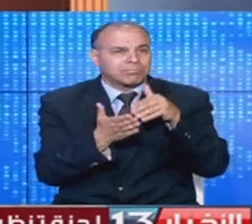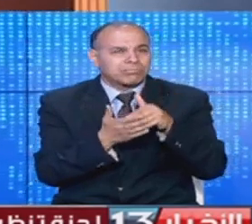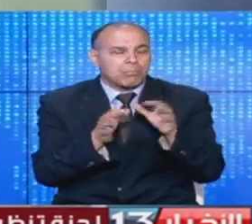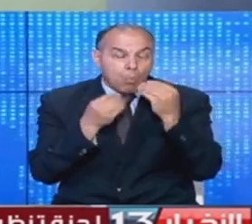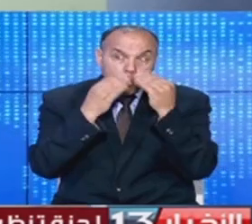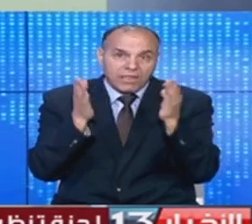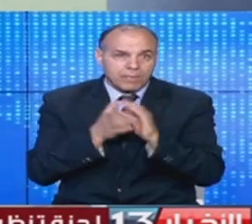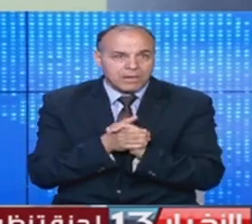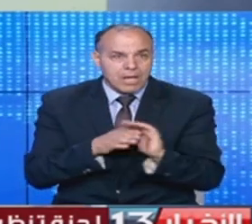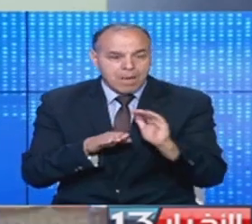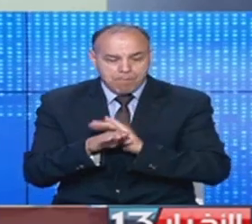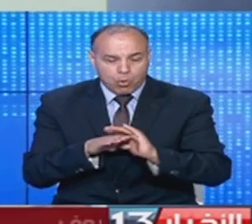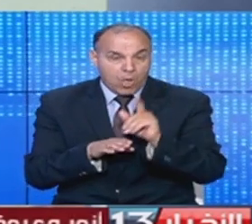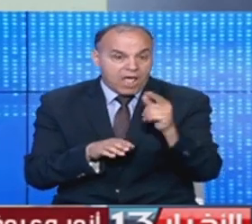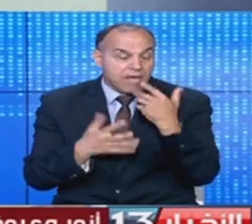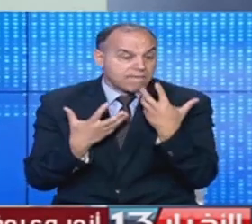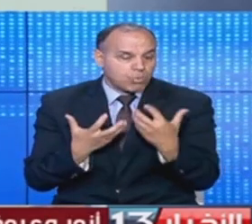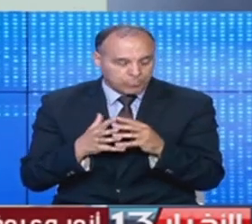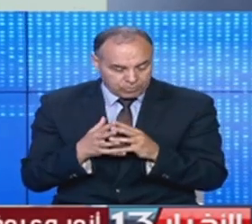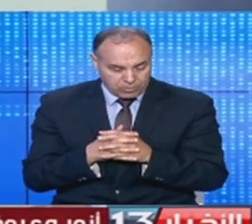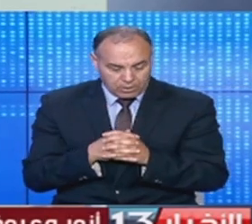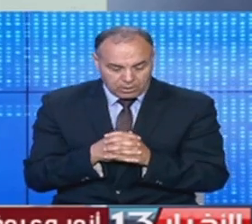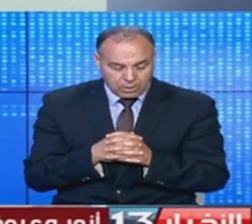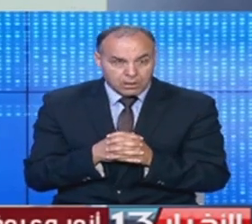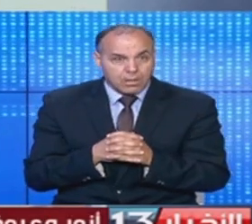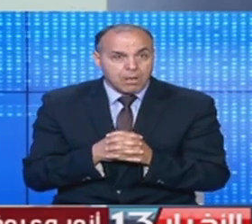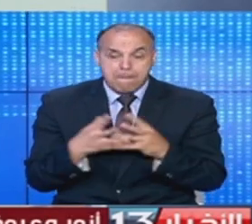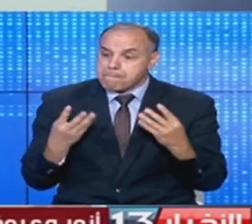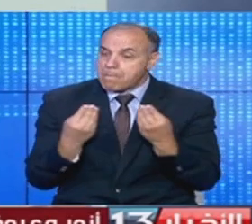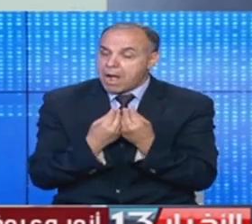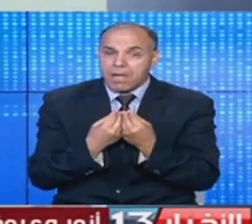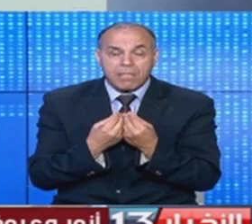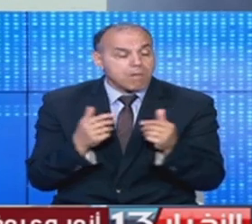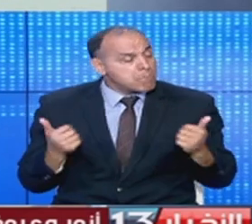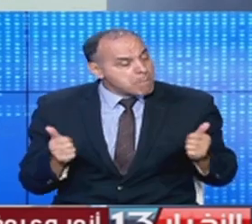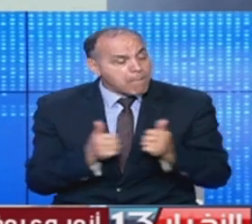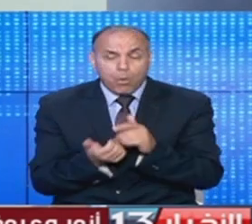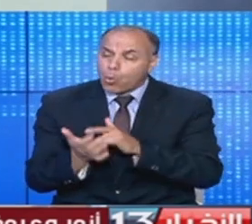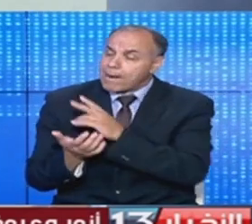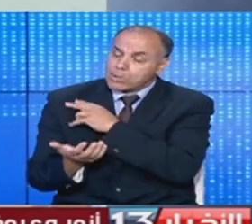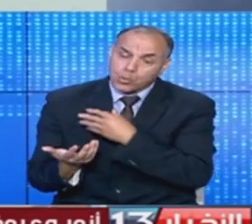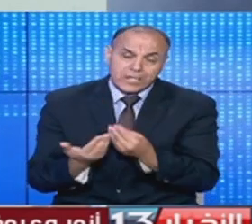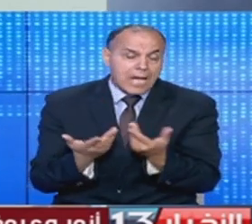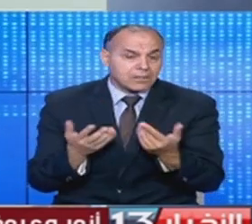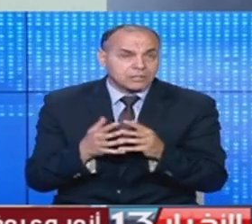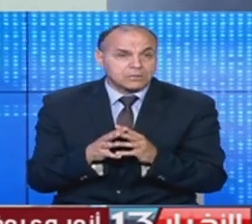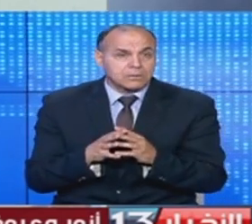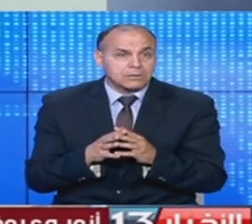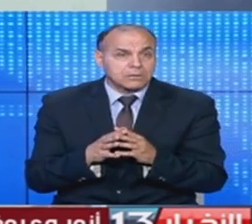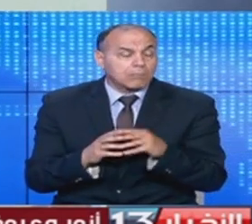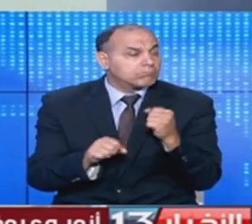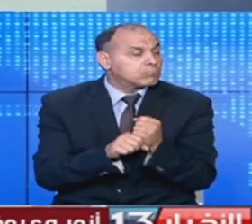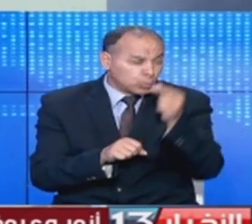المكشوفة. الموضوع هذا يحتاج هبة وطنية ووقفة وطنية، لأنه قاعد يكلف